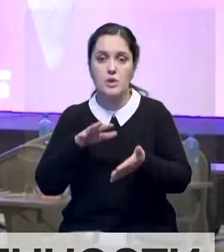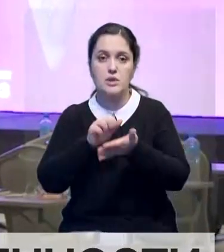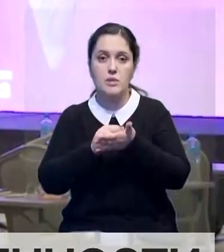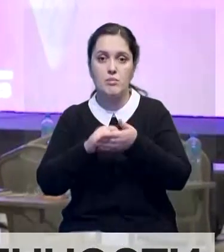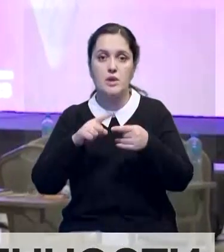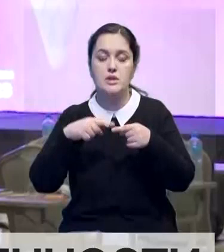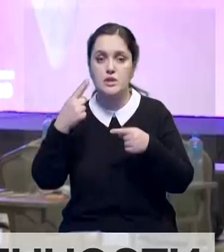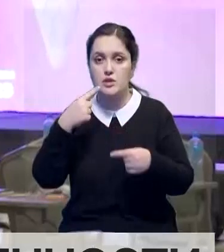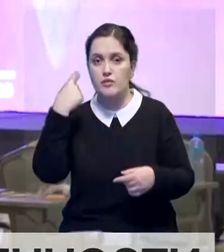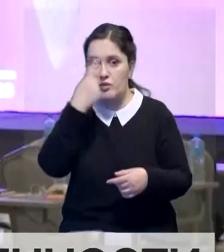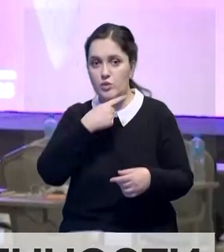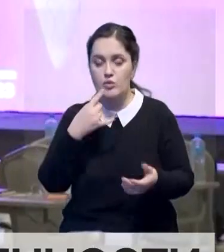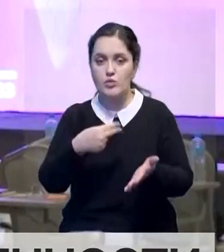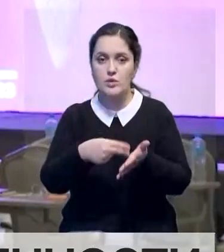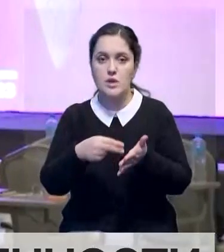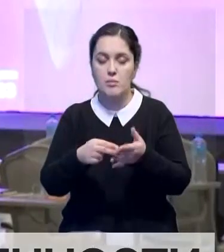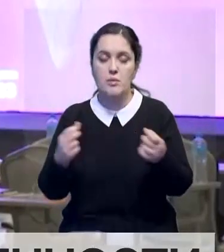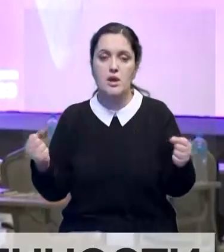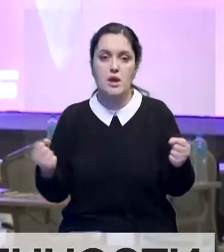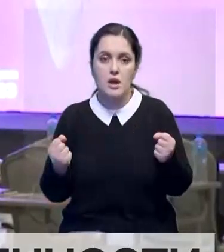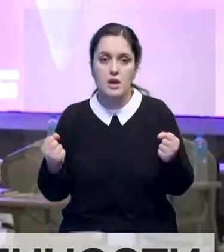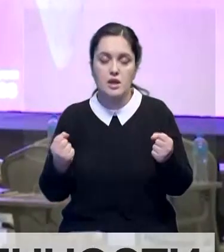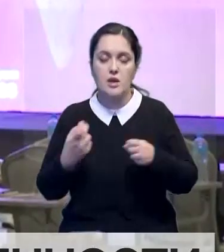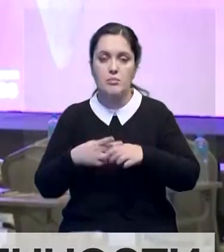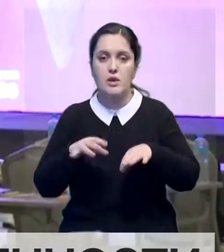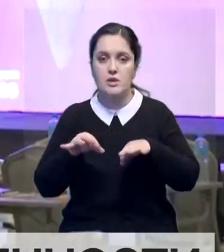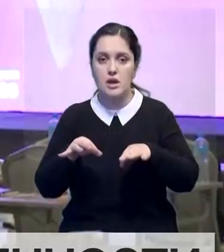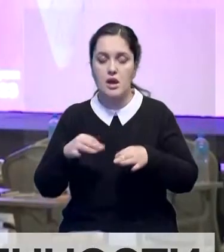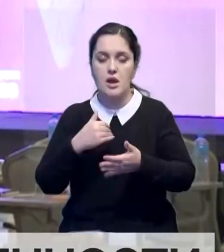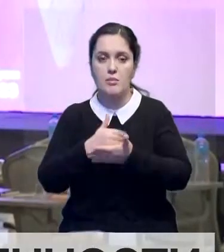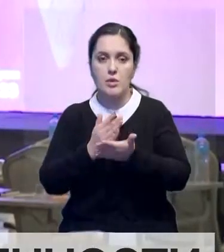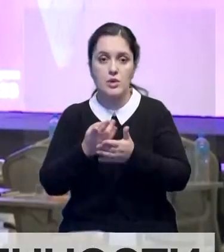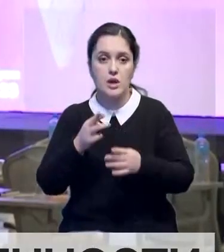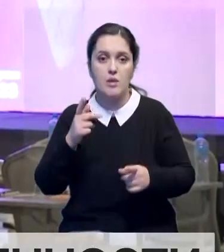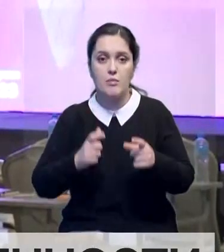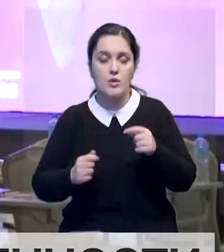следующего года. Нужно закупить холодильники, транспорт и другое оборудование для молочных ферм.